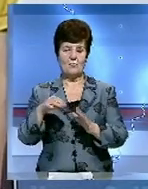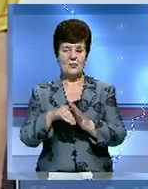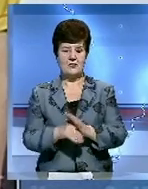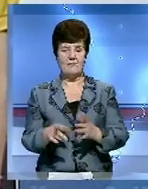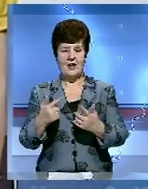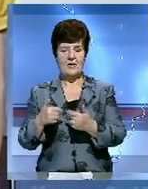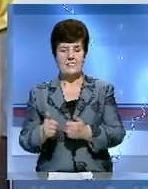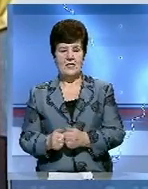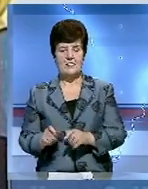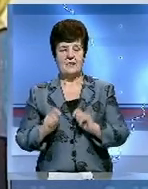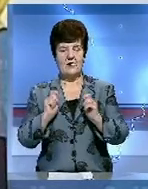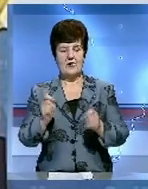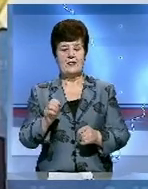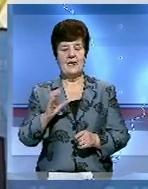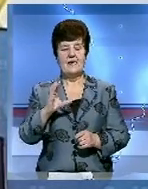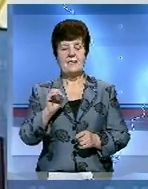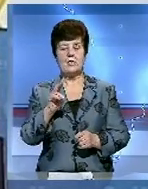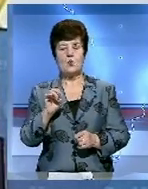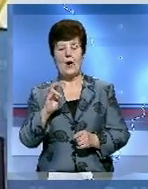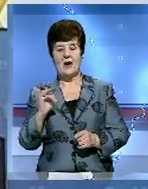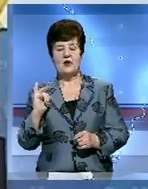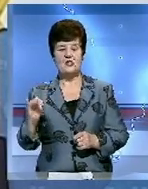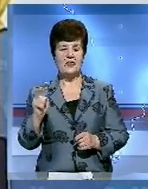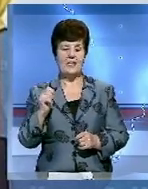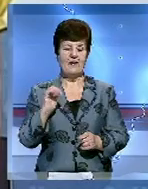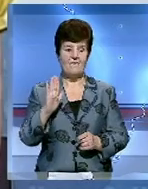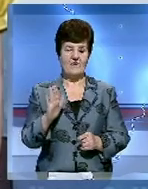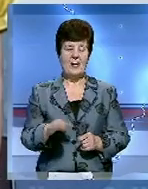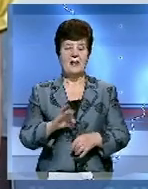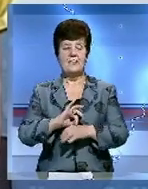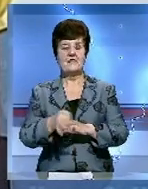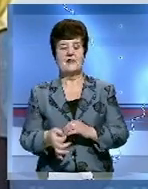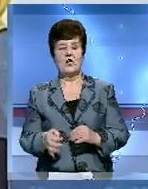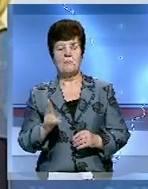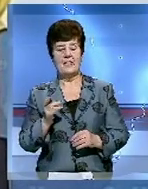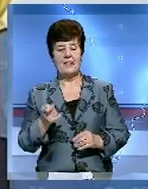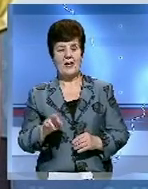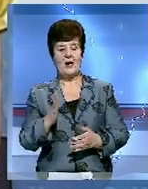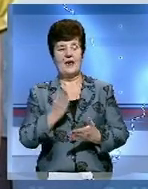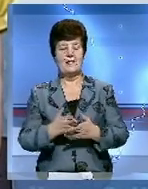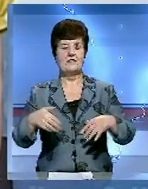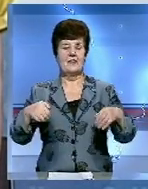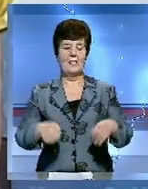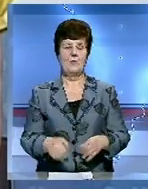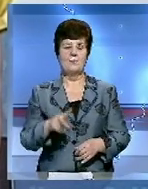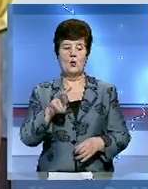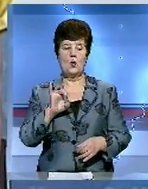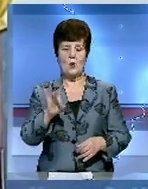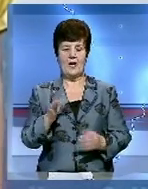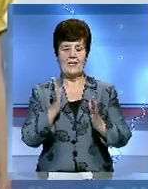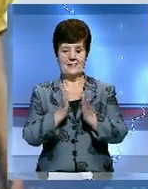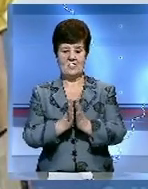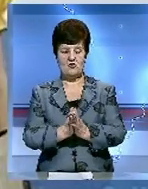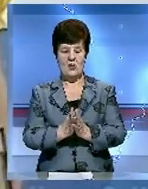transmitere sexuală și HIV, sarcinile nedorite, discriminarea, în fond, este dreptul lor ca să ceară